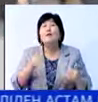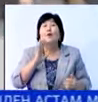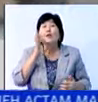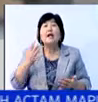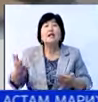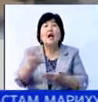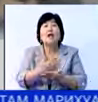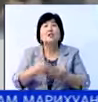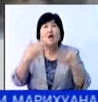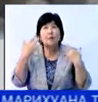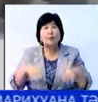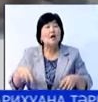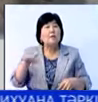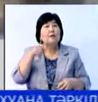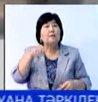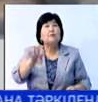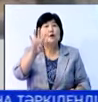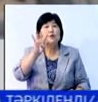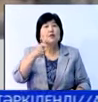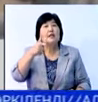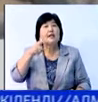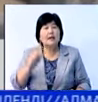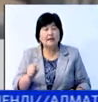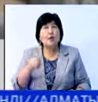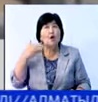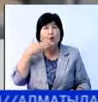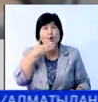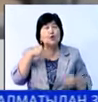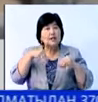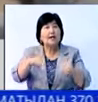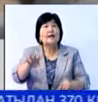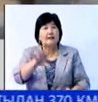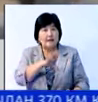жинап болдық, барлығы 1400 гектар күріш егілген.